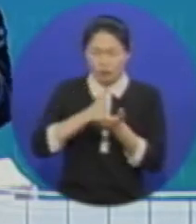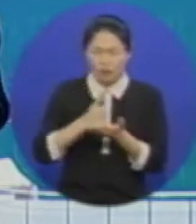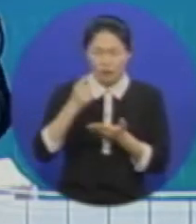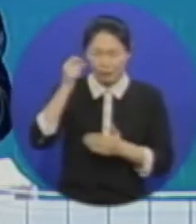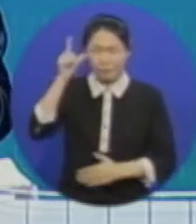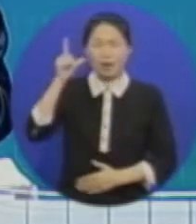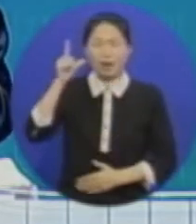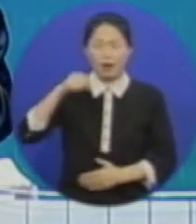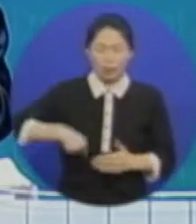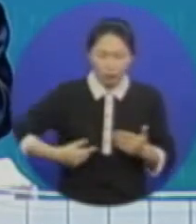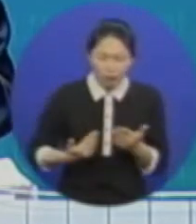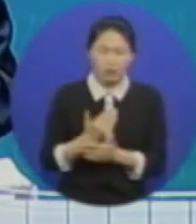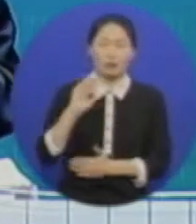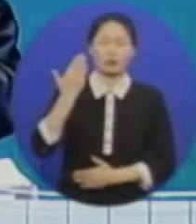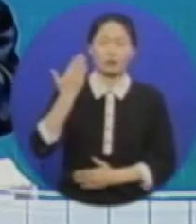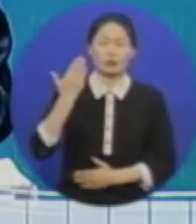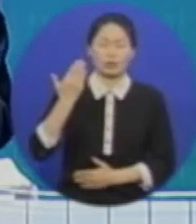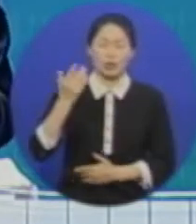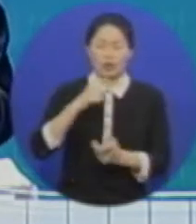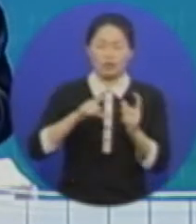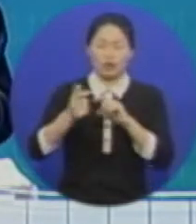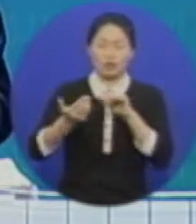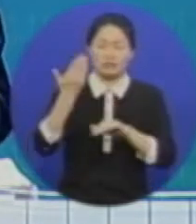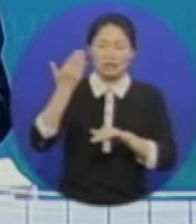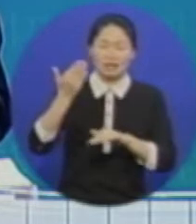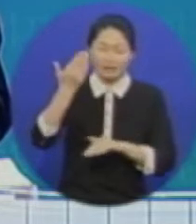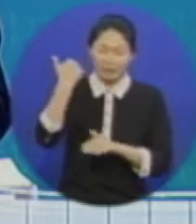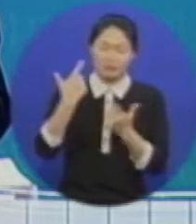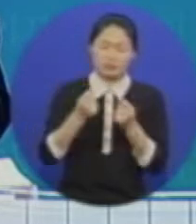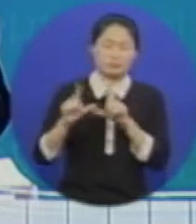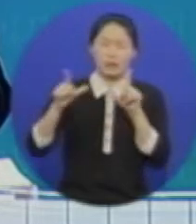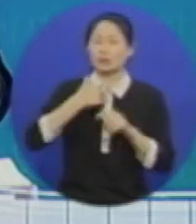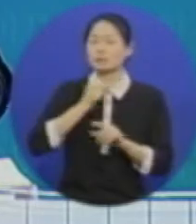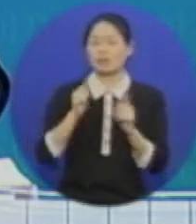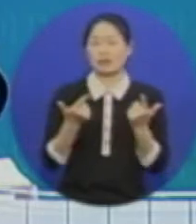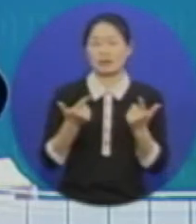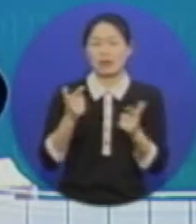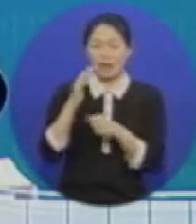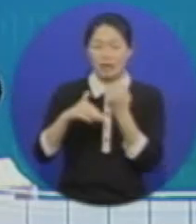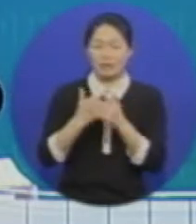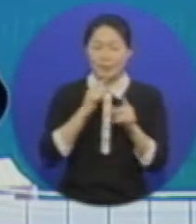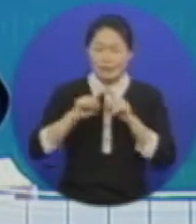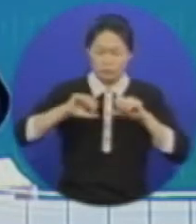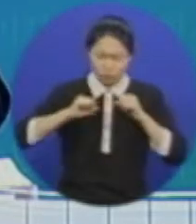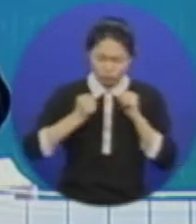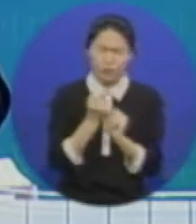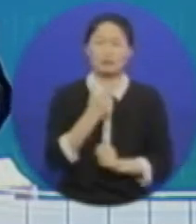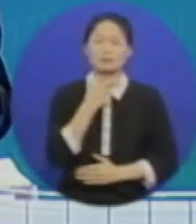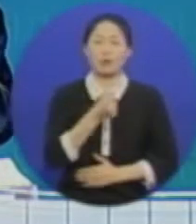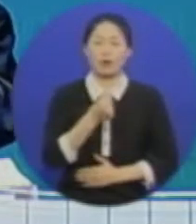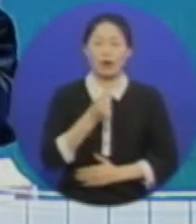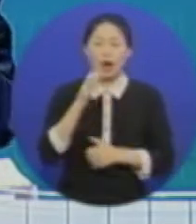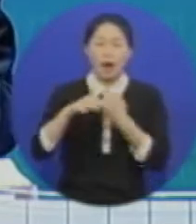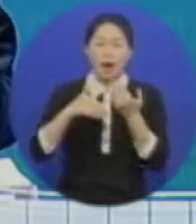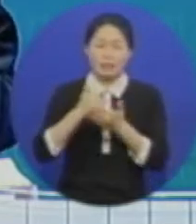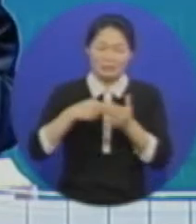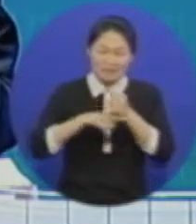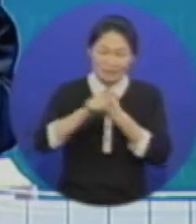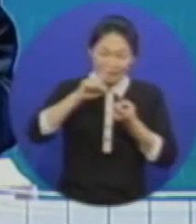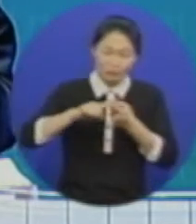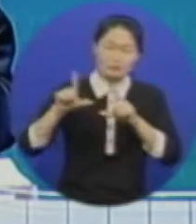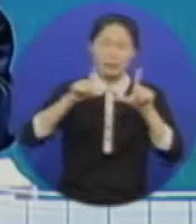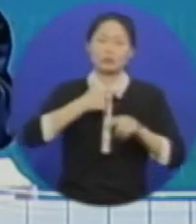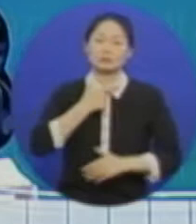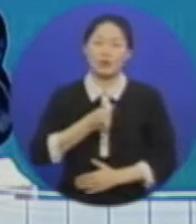회개하게 되요 더이상 옛날처럼 살고 싶지 않아요 하나님의 말씀에 순종하고 싶어요 하나님 뜻대로 살고